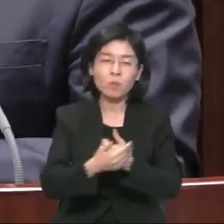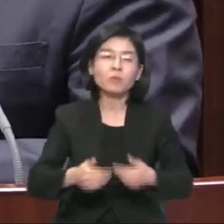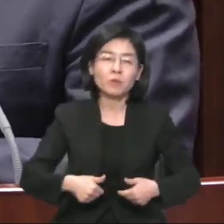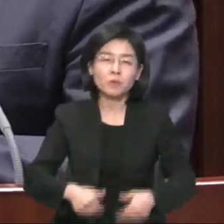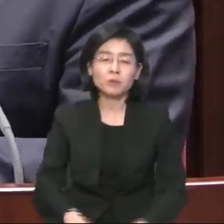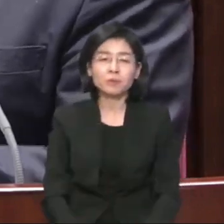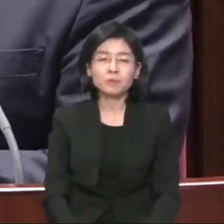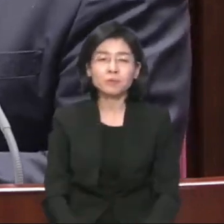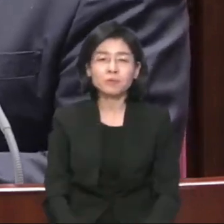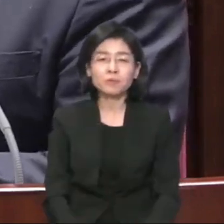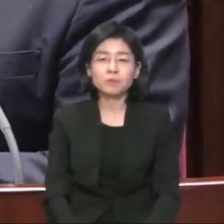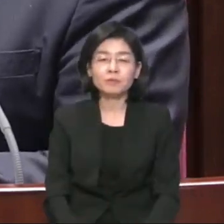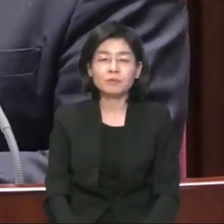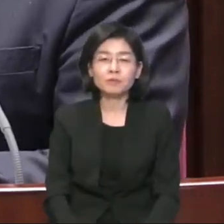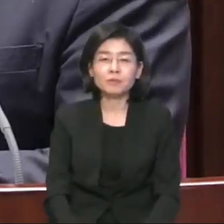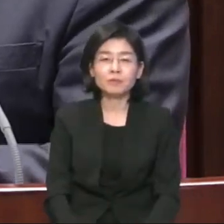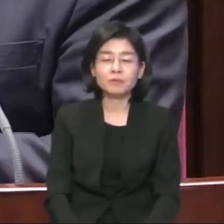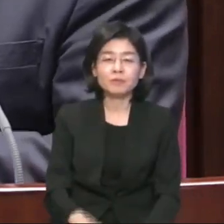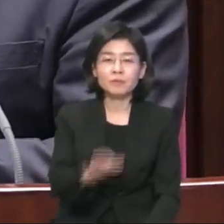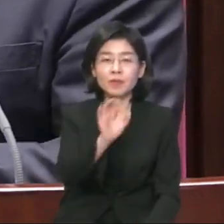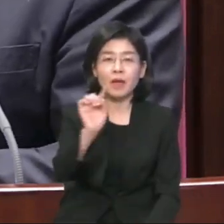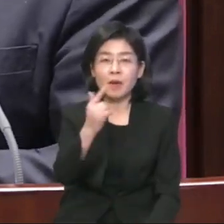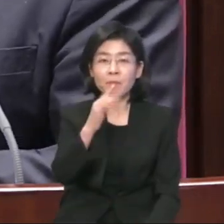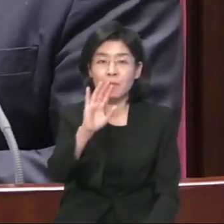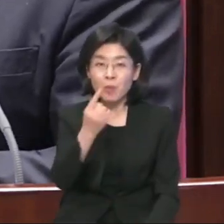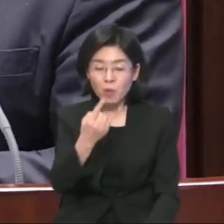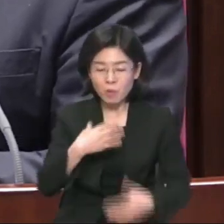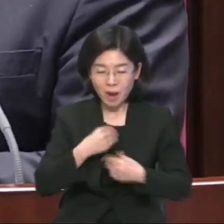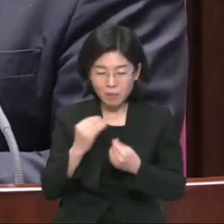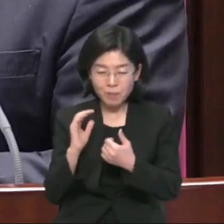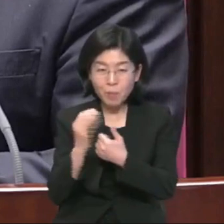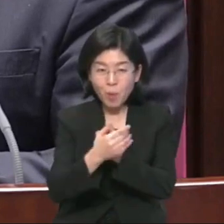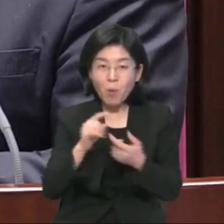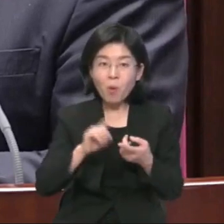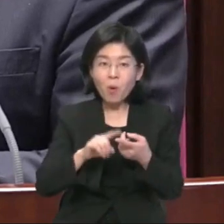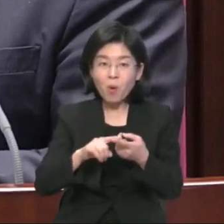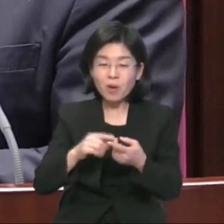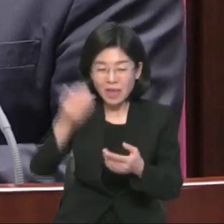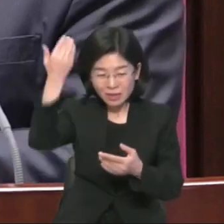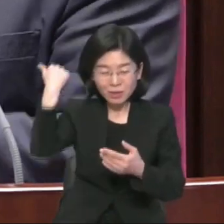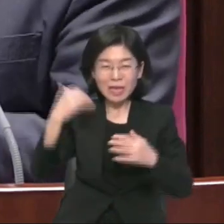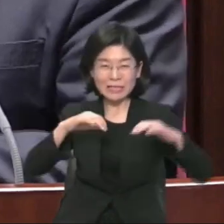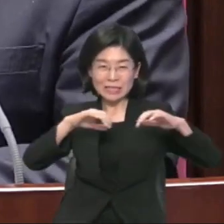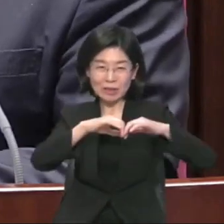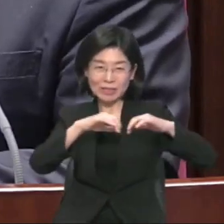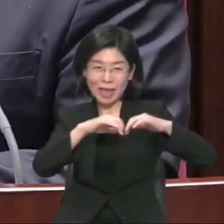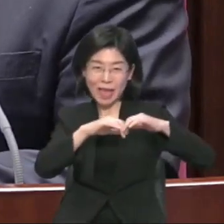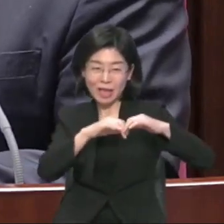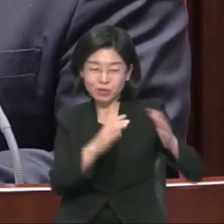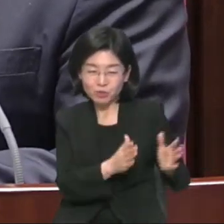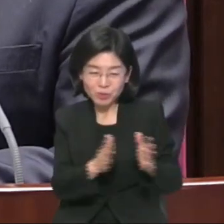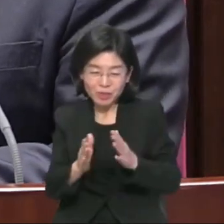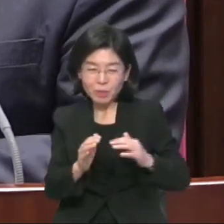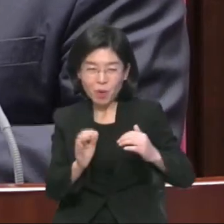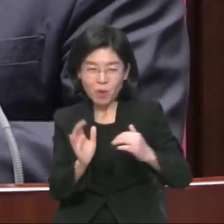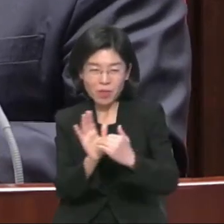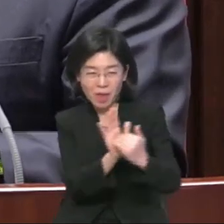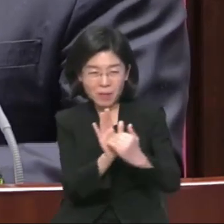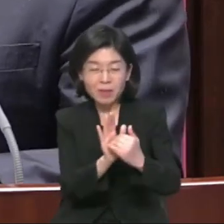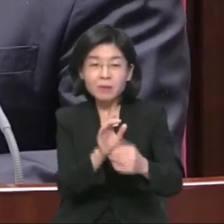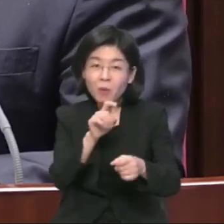안보의 영역이 전통적인 안보, 전쟁을 대비하고 전쟁 때 승리하는 안보에서 지금 총리님이 말씀하신